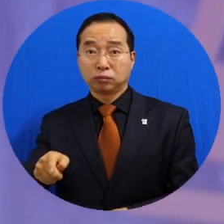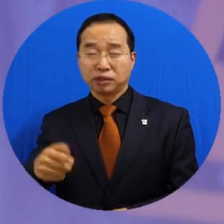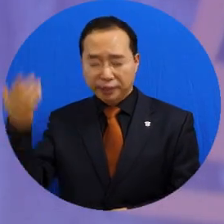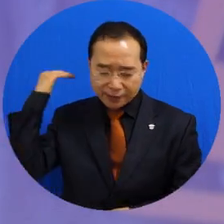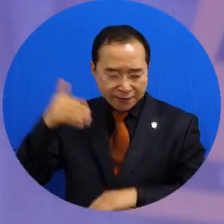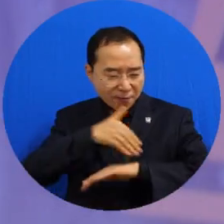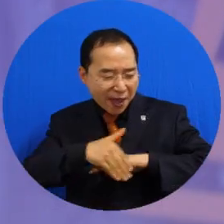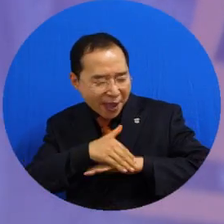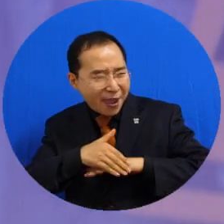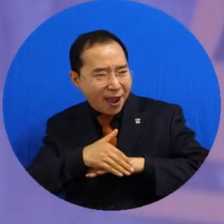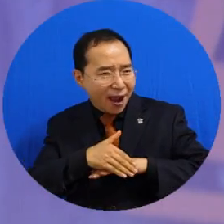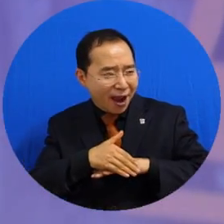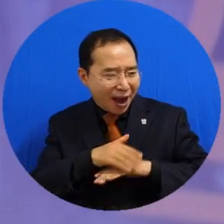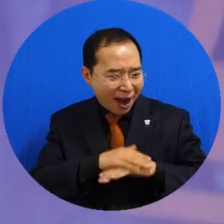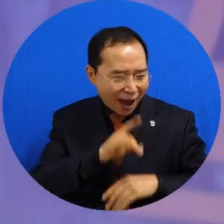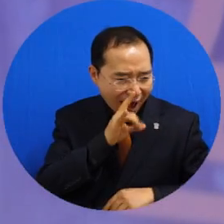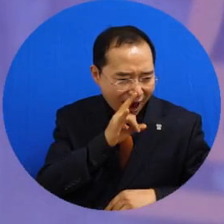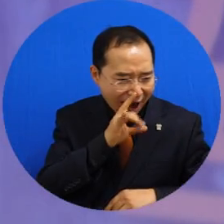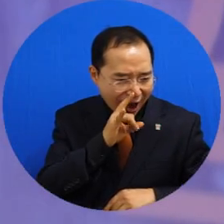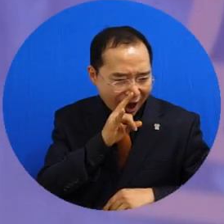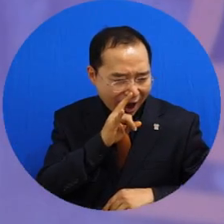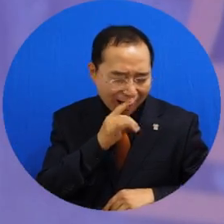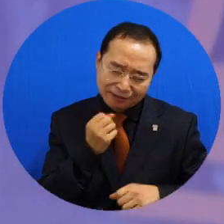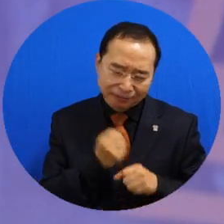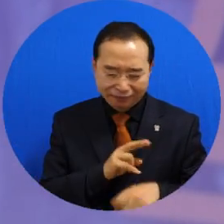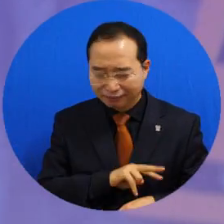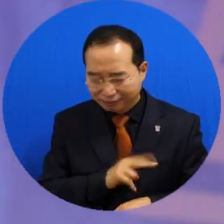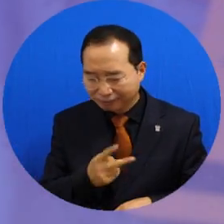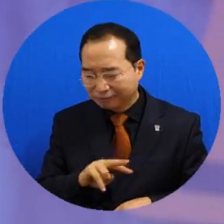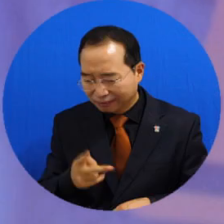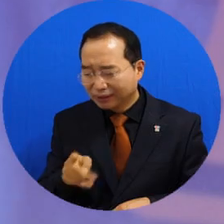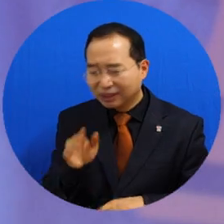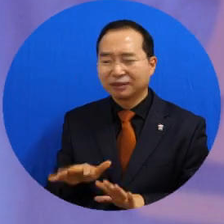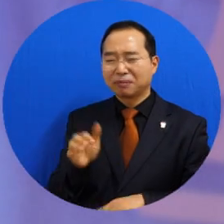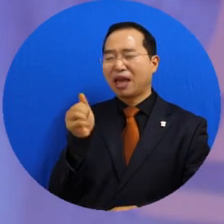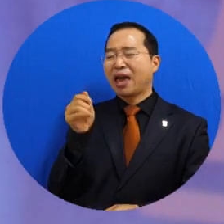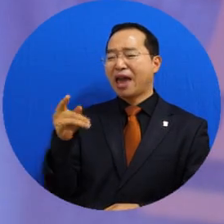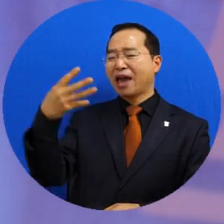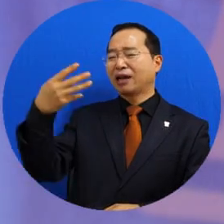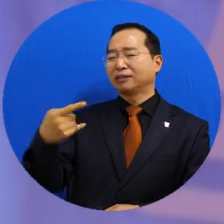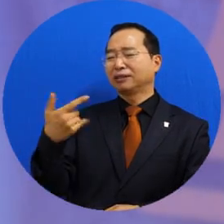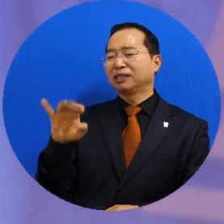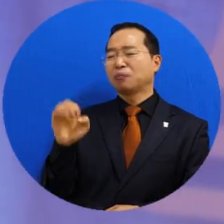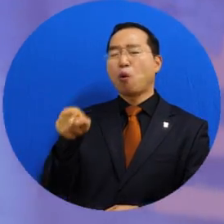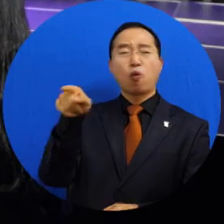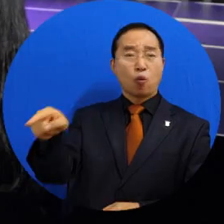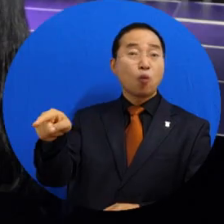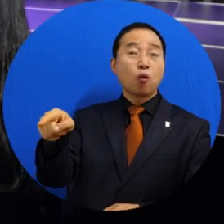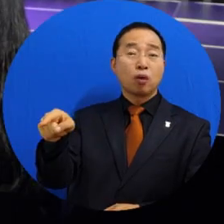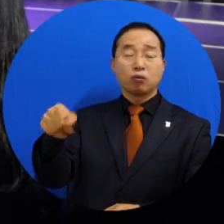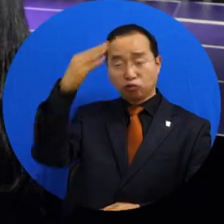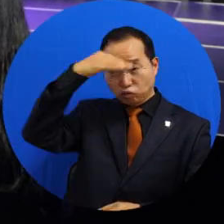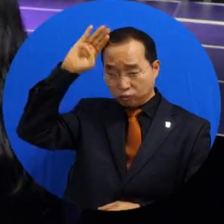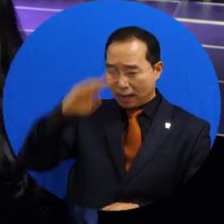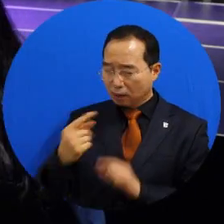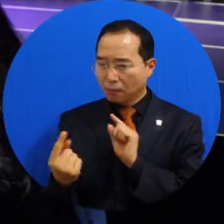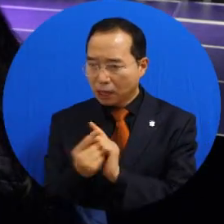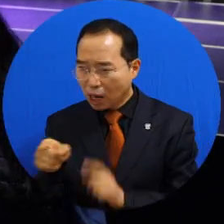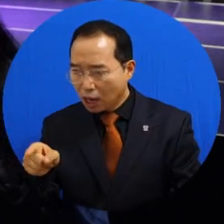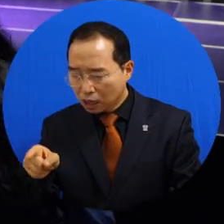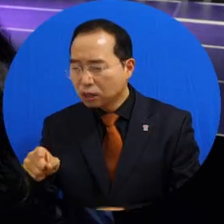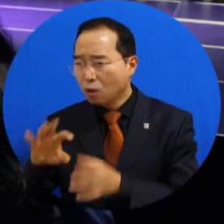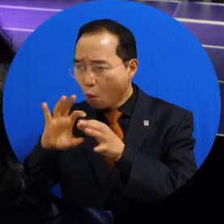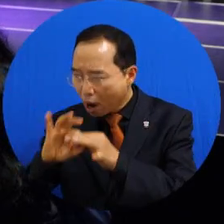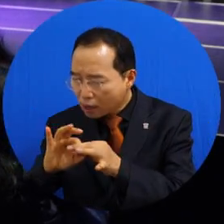플랜들이 다 잘 안 풀리더라고요. 안 풀리던 중에 헤로니모를 만났어요. 그리고